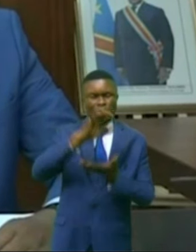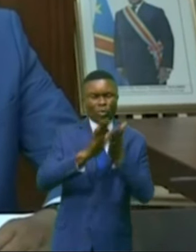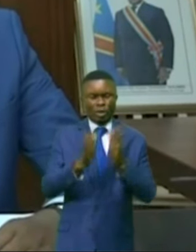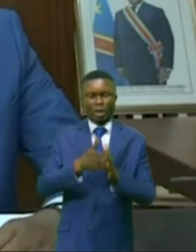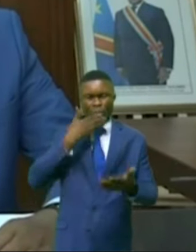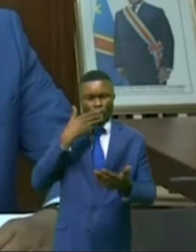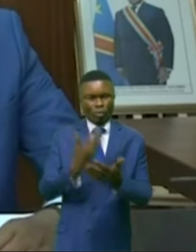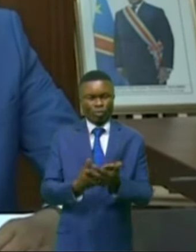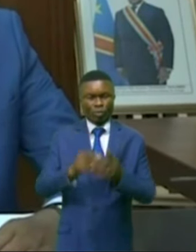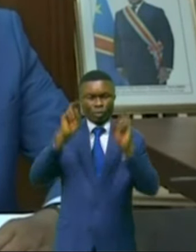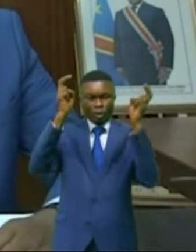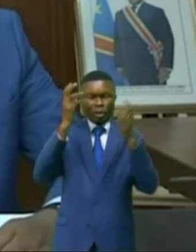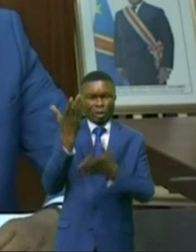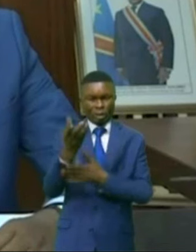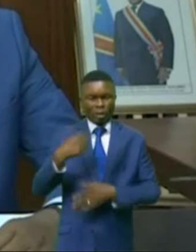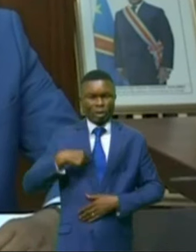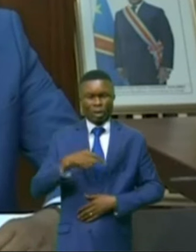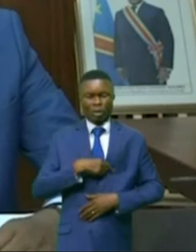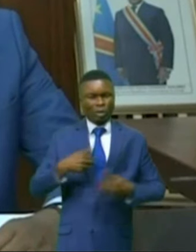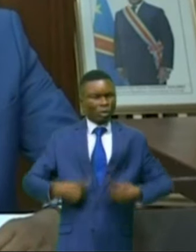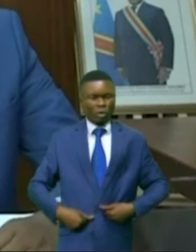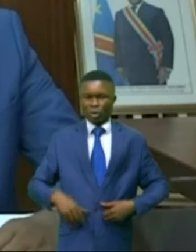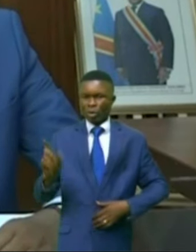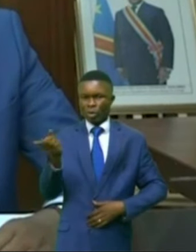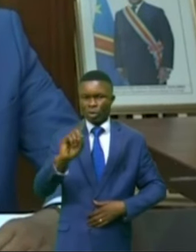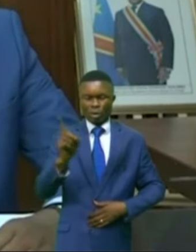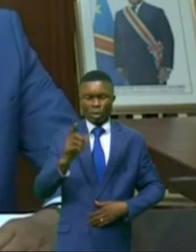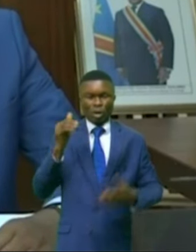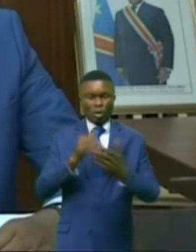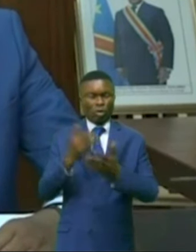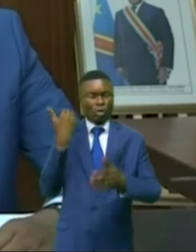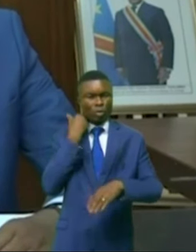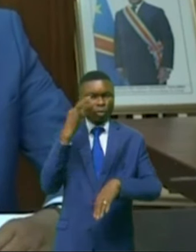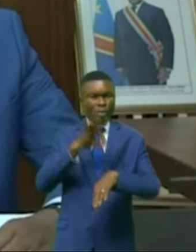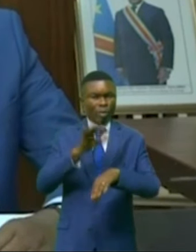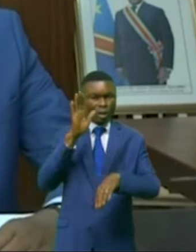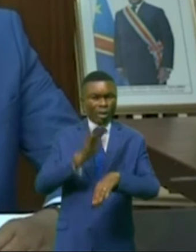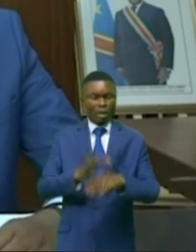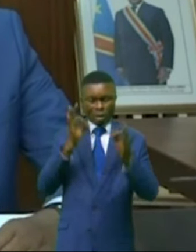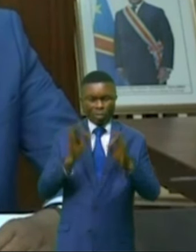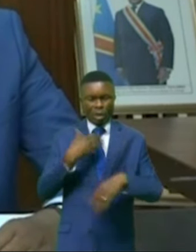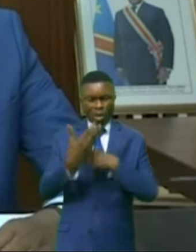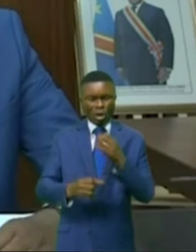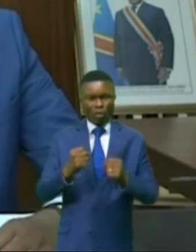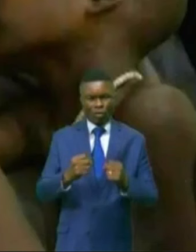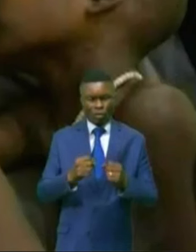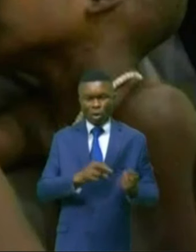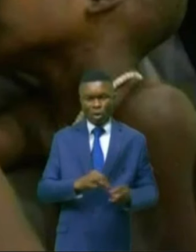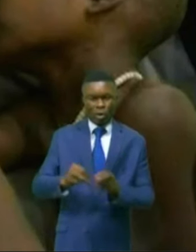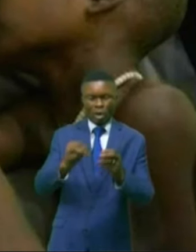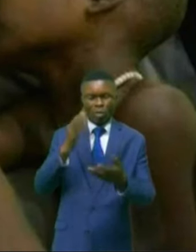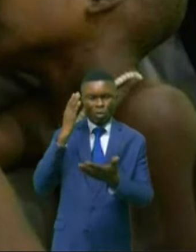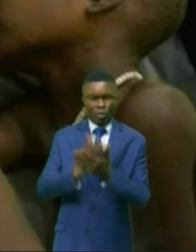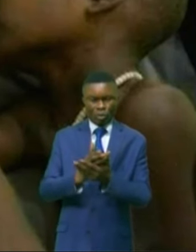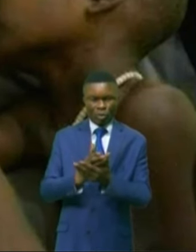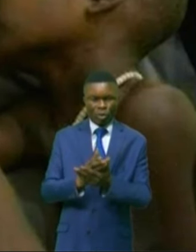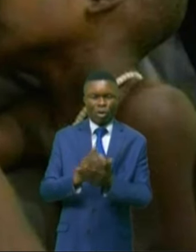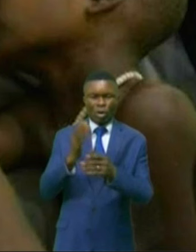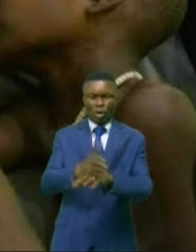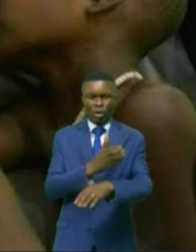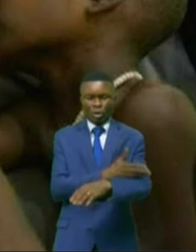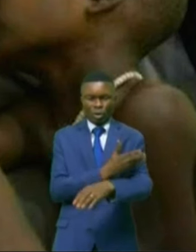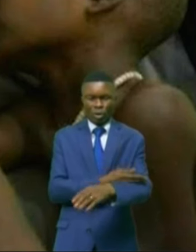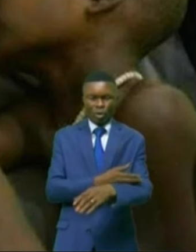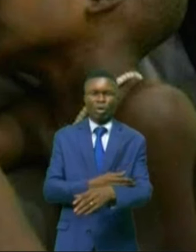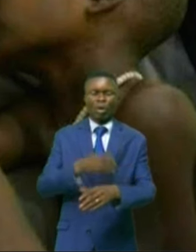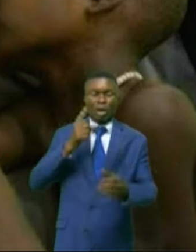Ce thème nous invite-t-il à ne pas baisser la garde face au paludisme, mais plutôt de renforcer nos stratégies de lutte et de faire progresser durablement